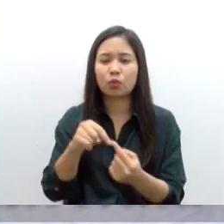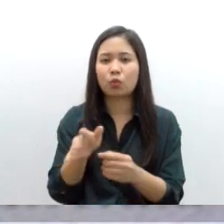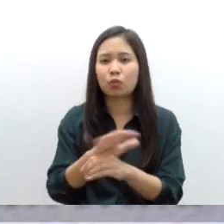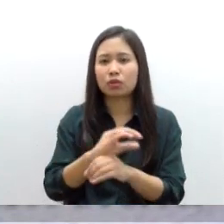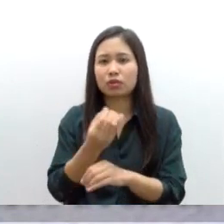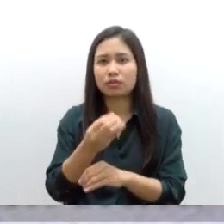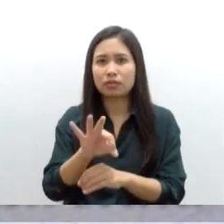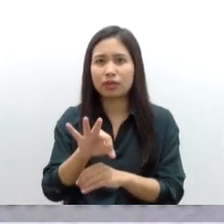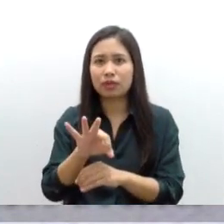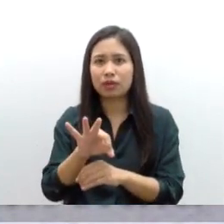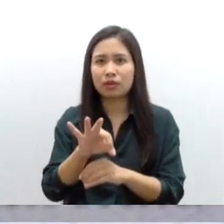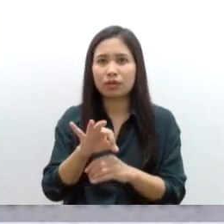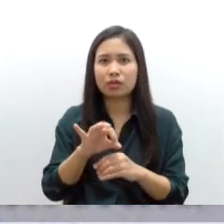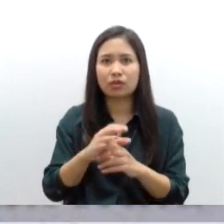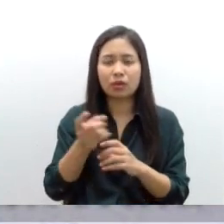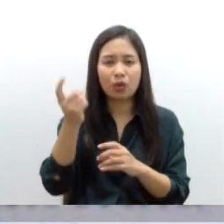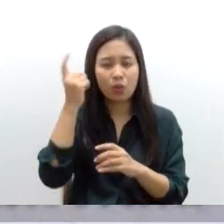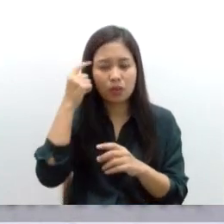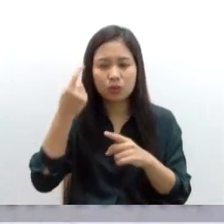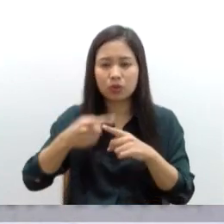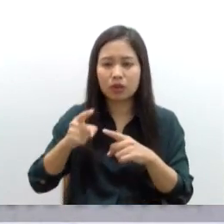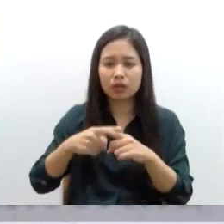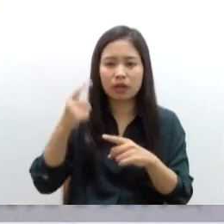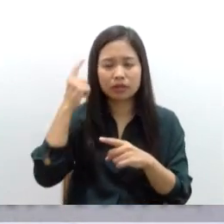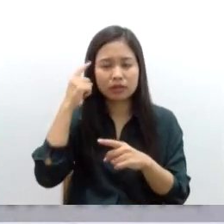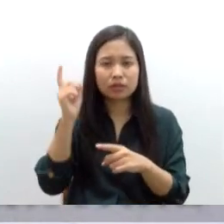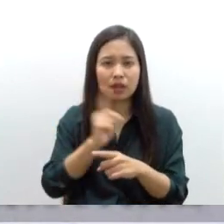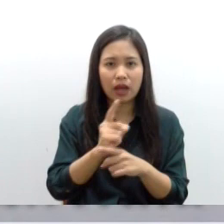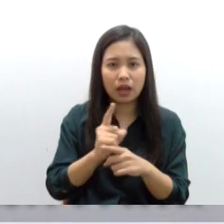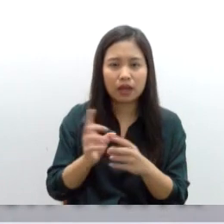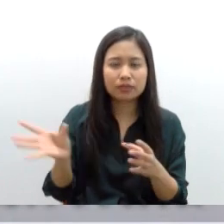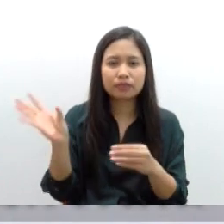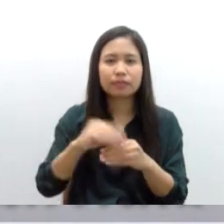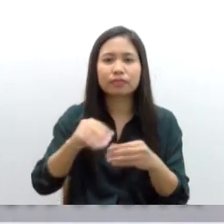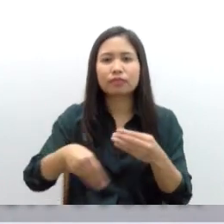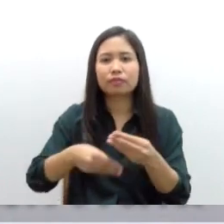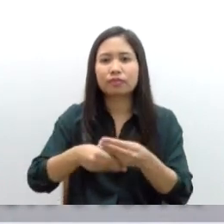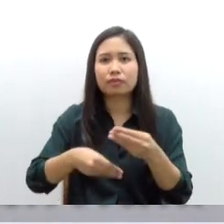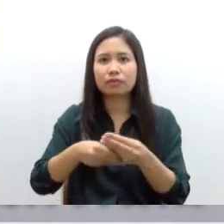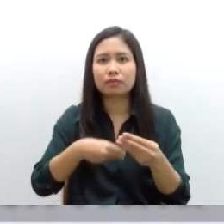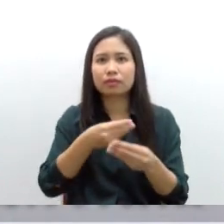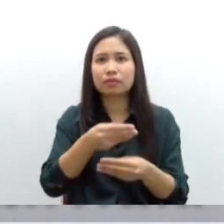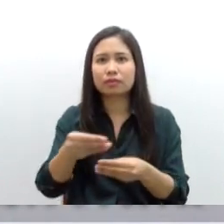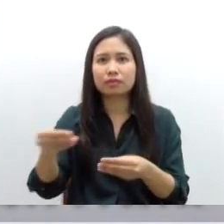จแล้วออกสื่อออก YouTube เสร็จแล้วพูดผิดไปเนี่ยคุณครูก็จะไม่มีคนดู